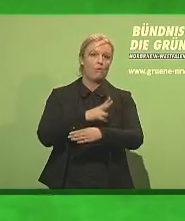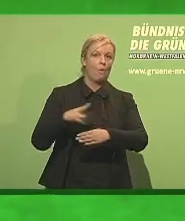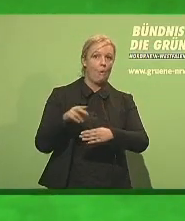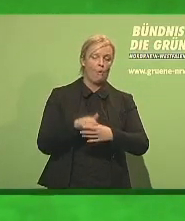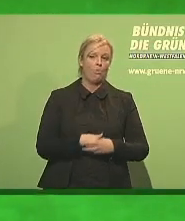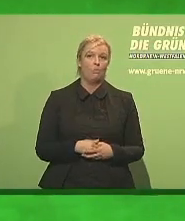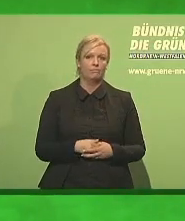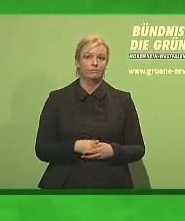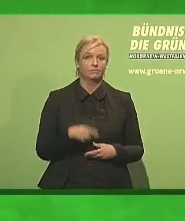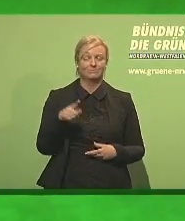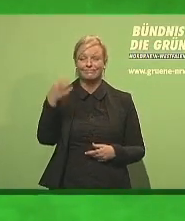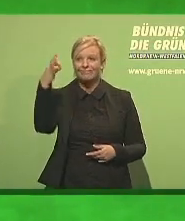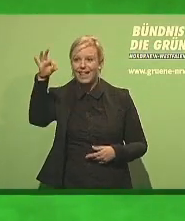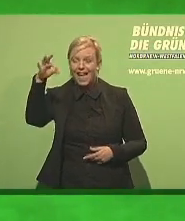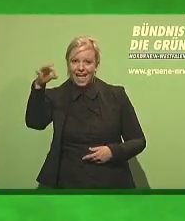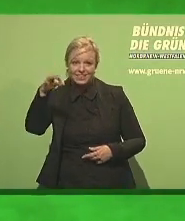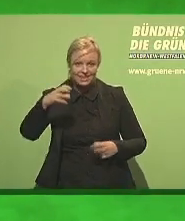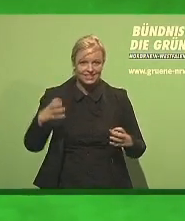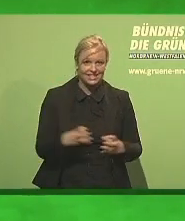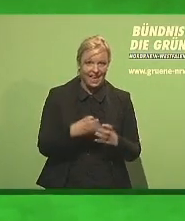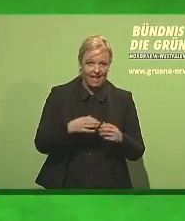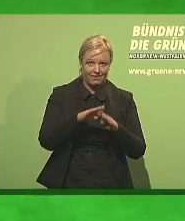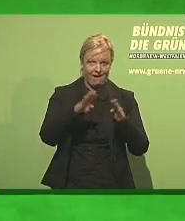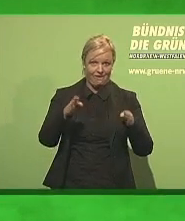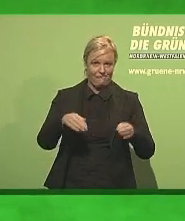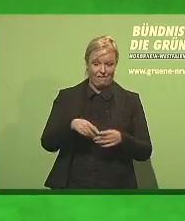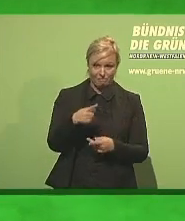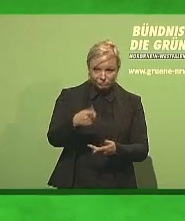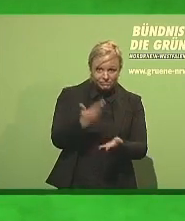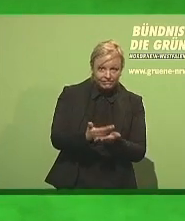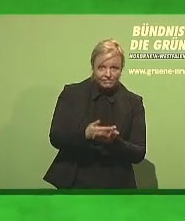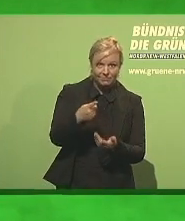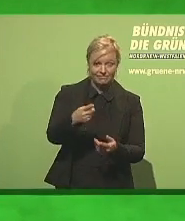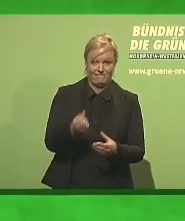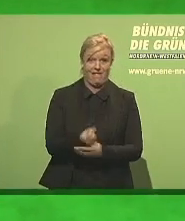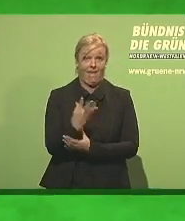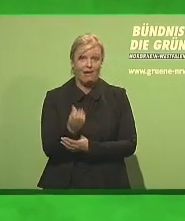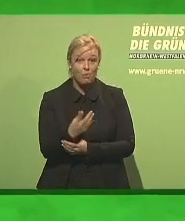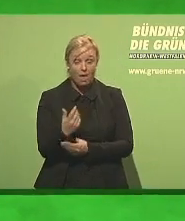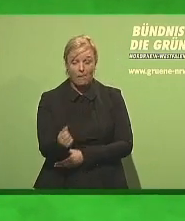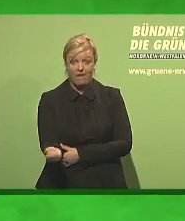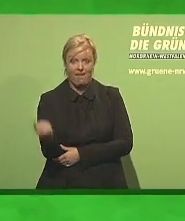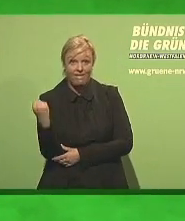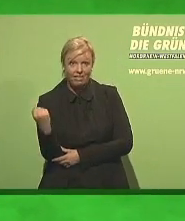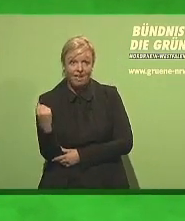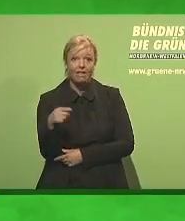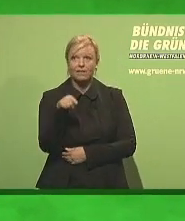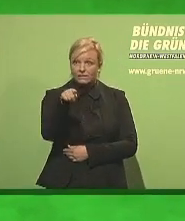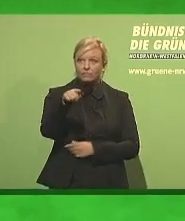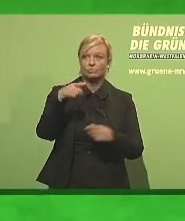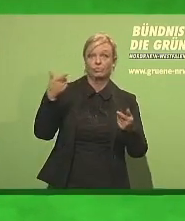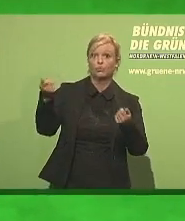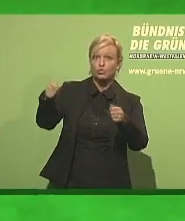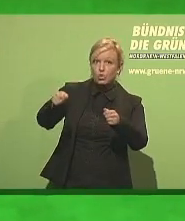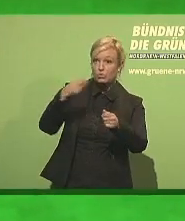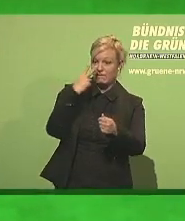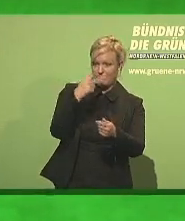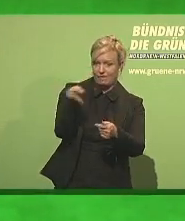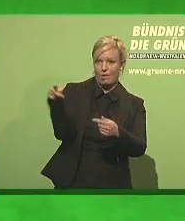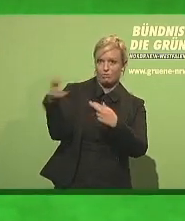für ein einziges Kernkraftwerk. Das macht deutlich, erneuerbare Energien sind am Ende die Billigmacher bei der